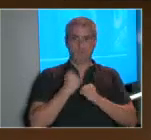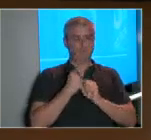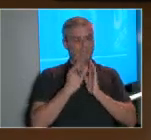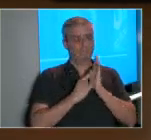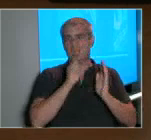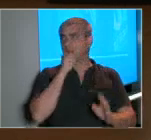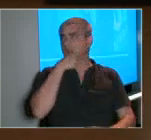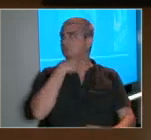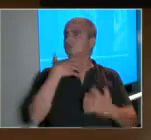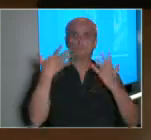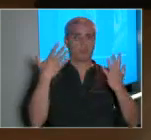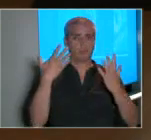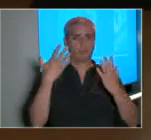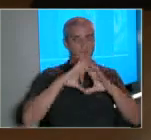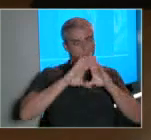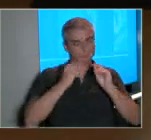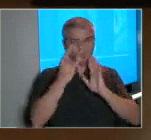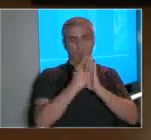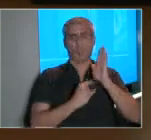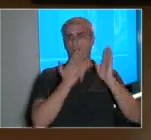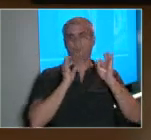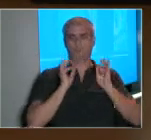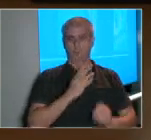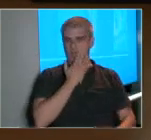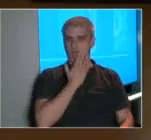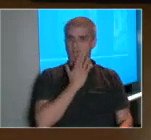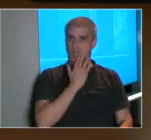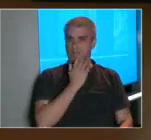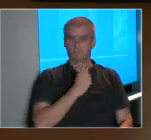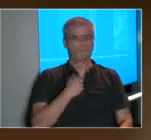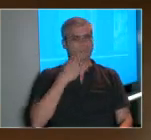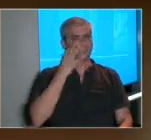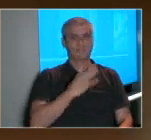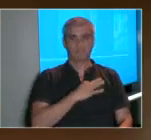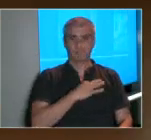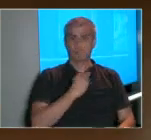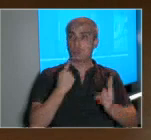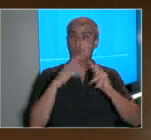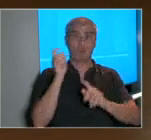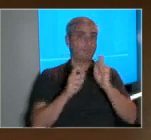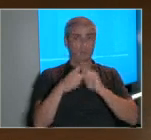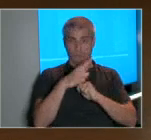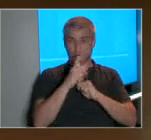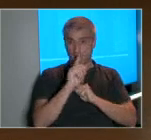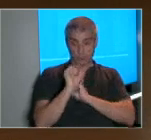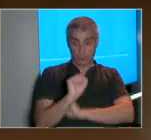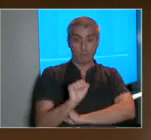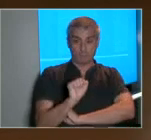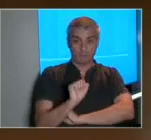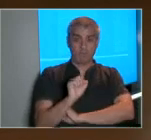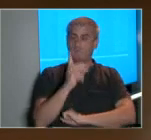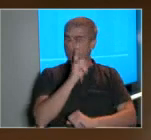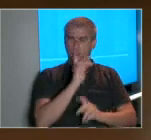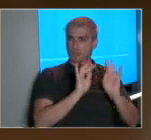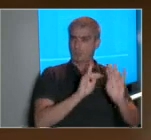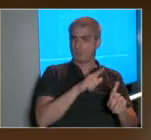חקיקה היסטורי שמשלים את החוקה הישראלית. שמתי לב שרוב האנשים, אלה שתומכים וגם